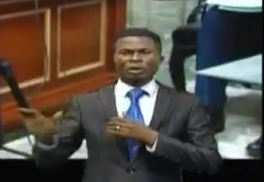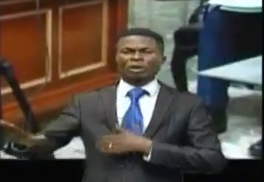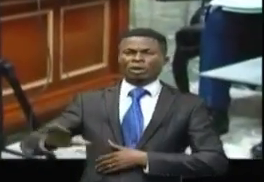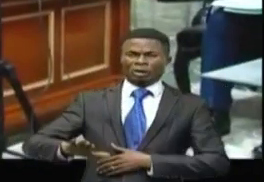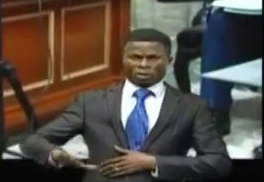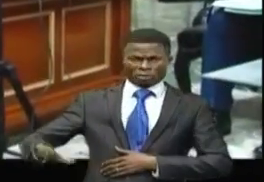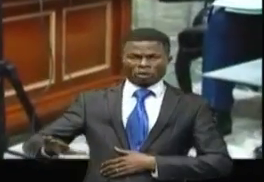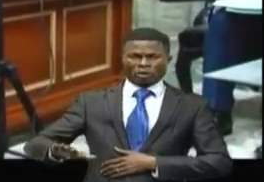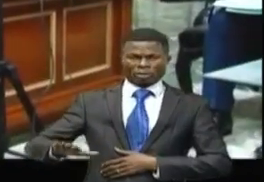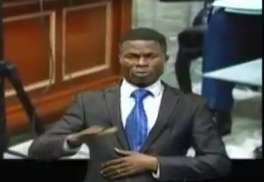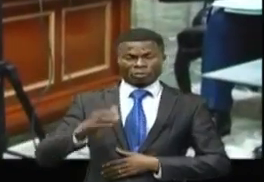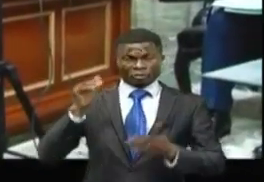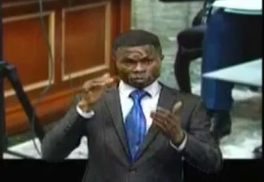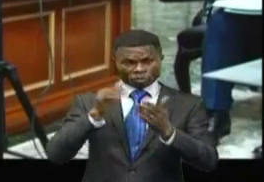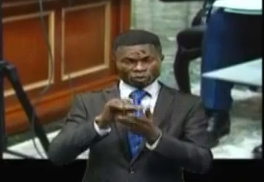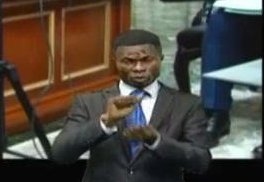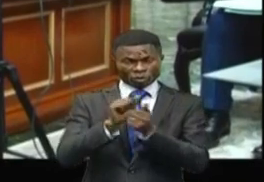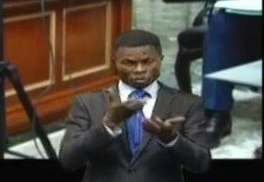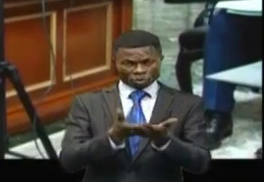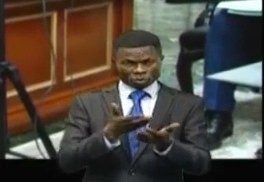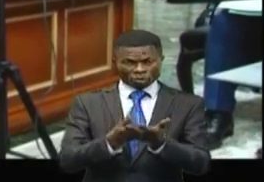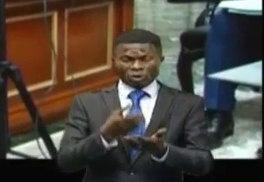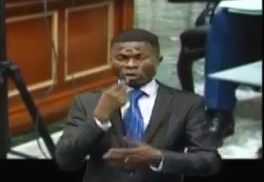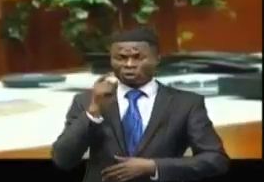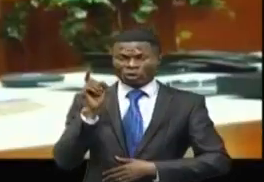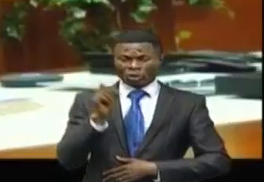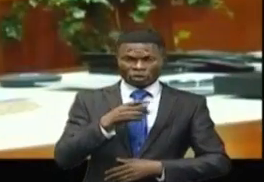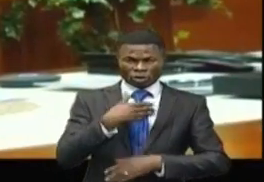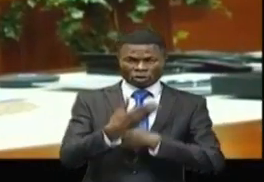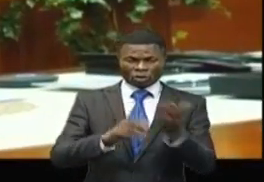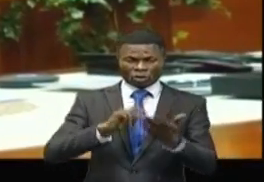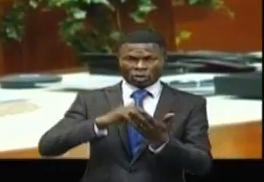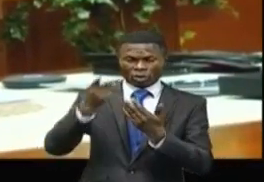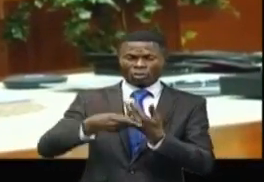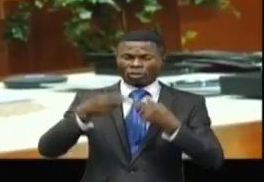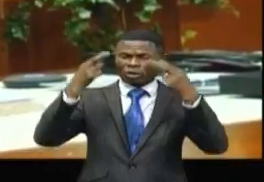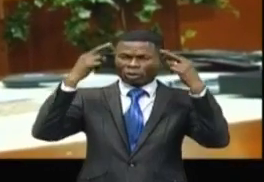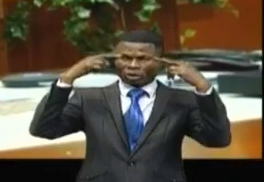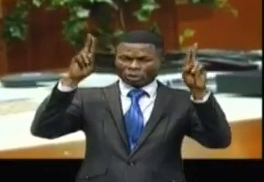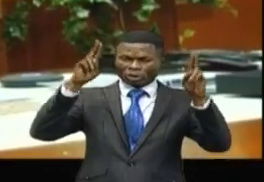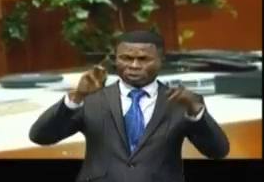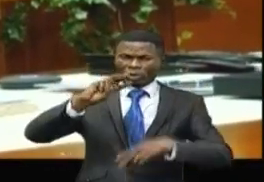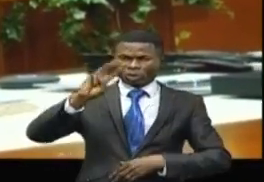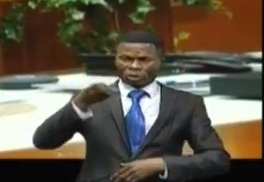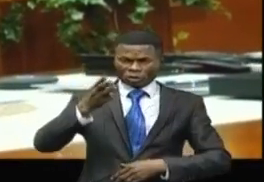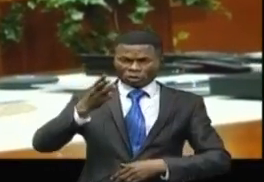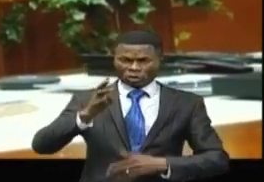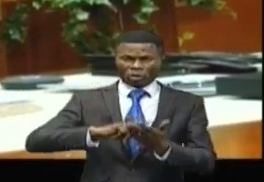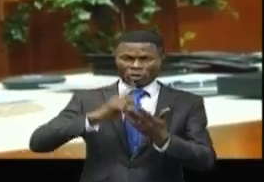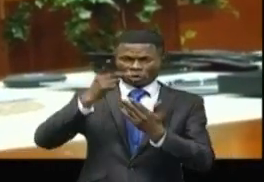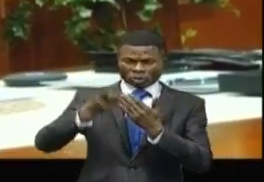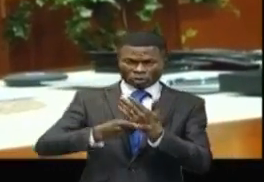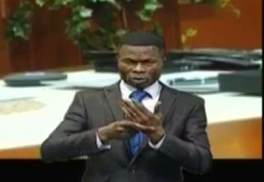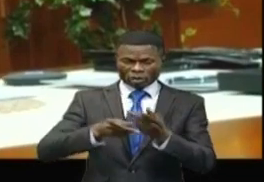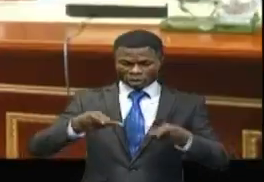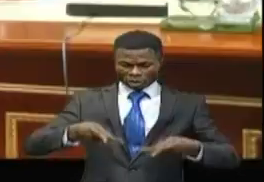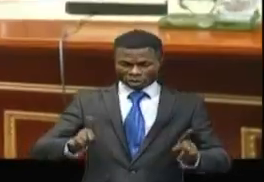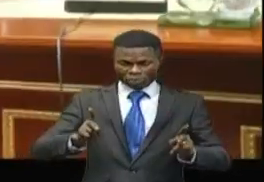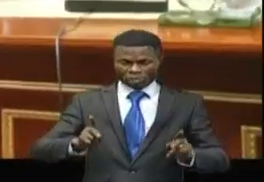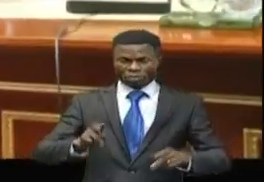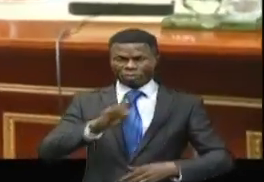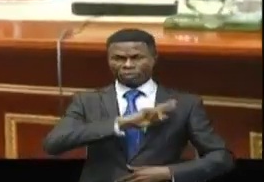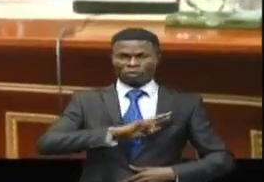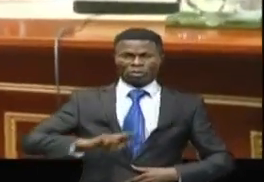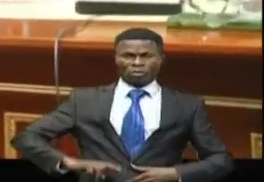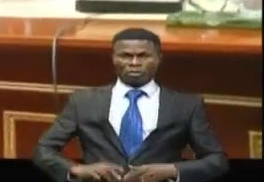face à cet impératif d'assurer le plein succès de la troisième revue qui permettrait à la république démocratique du congo